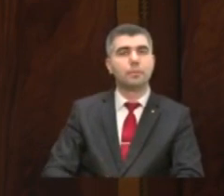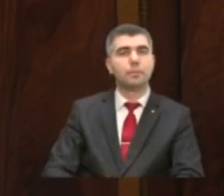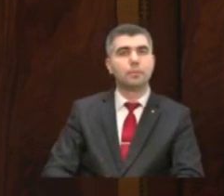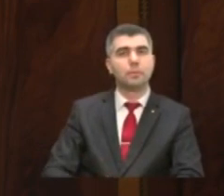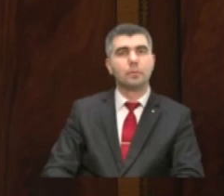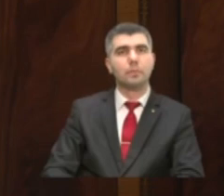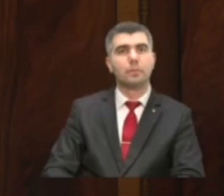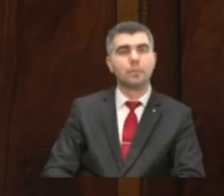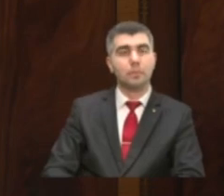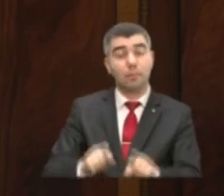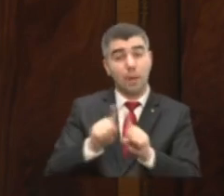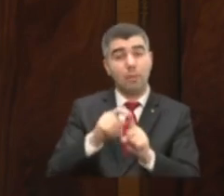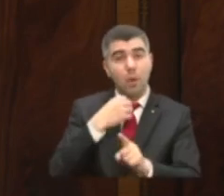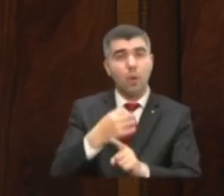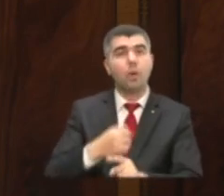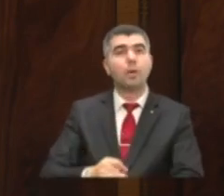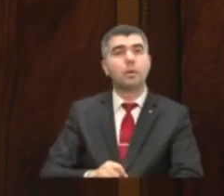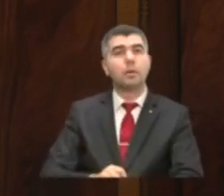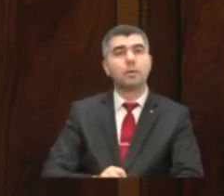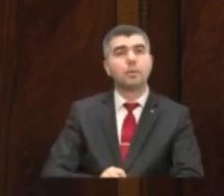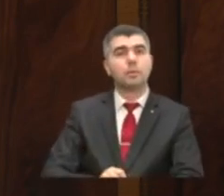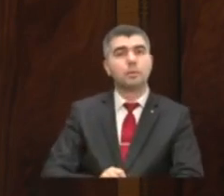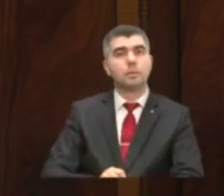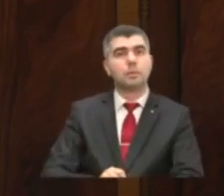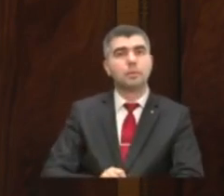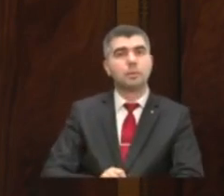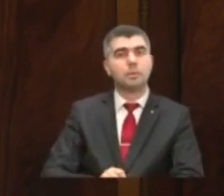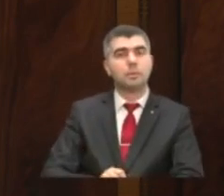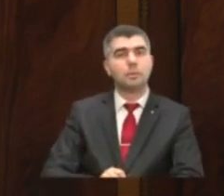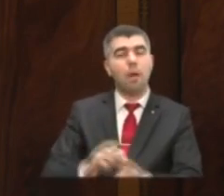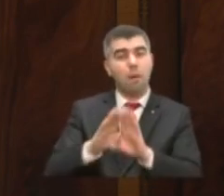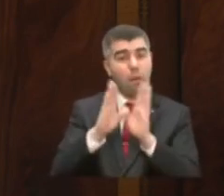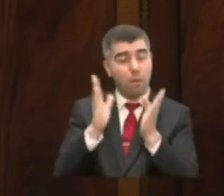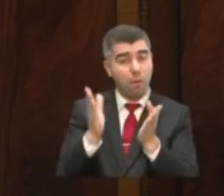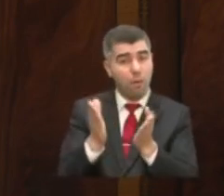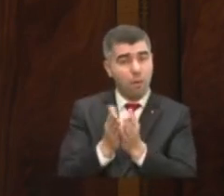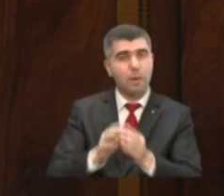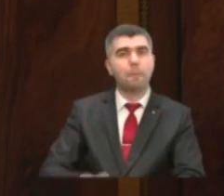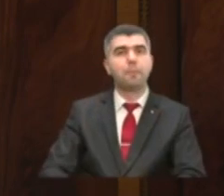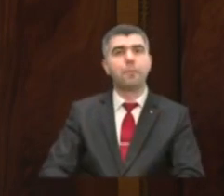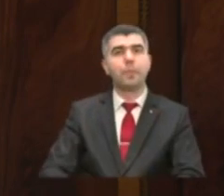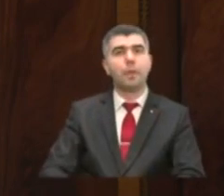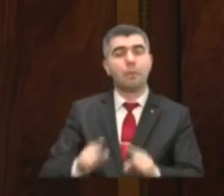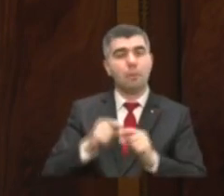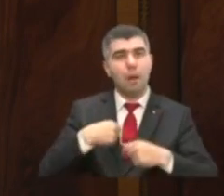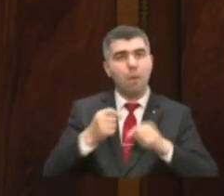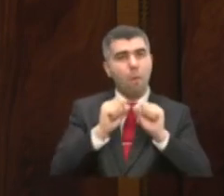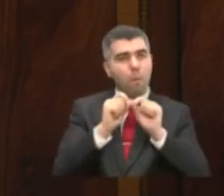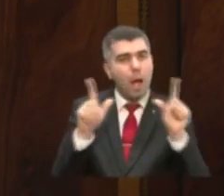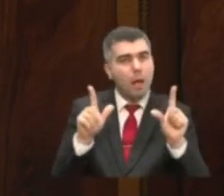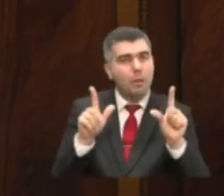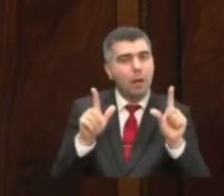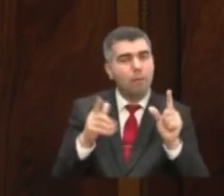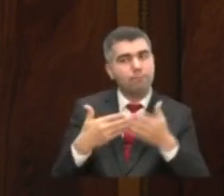نص دقيقة. السيد الرئيس من خلاصة، السيد الرئيس يتضح لي وللمواطن بصفة